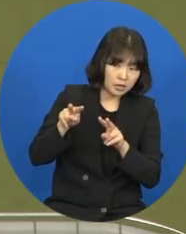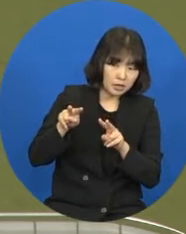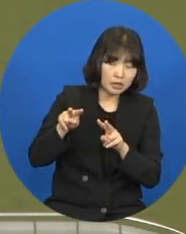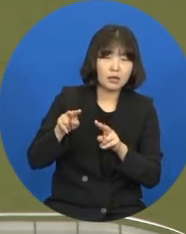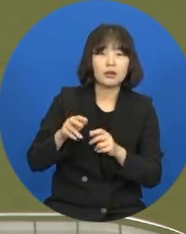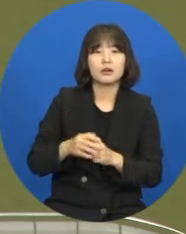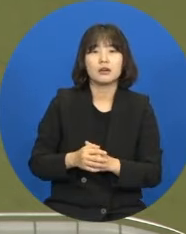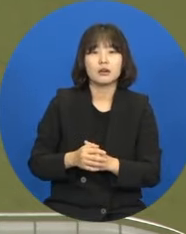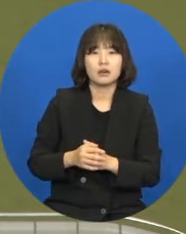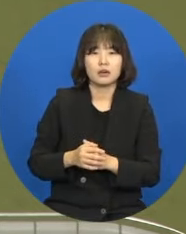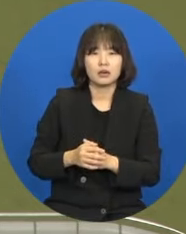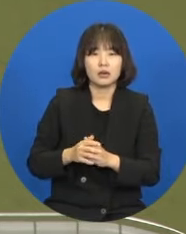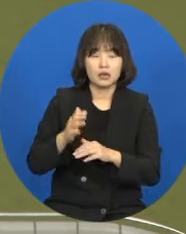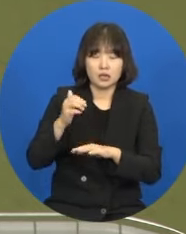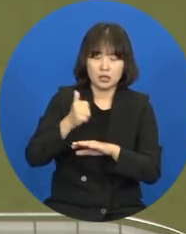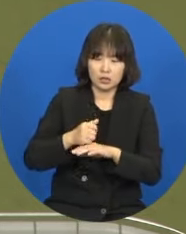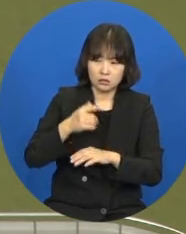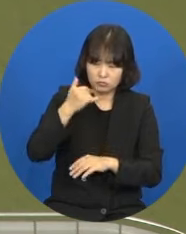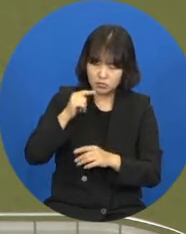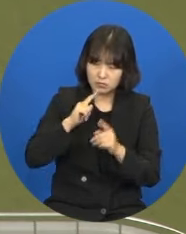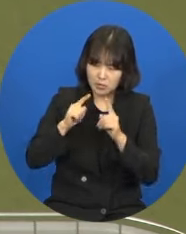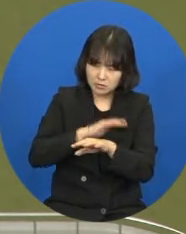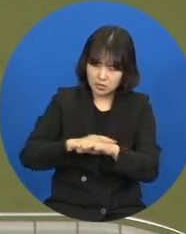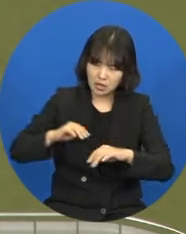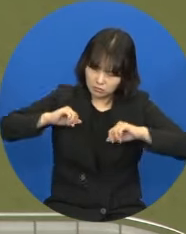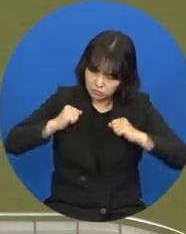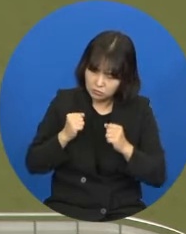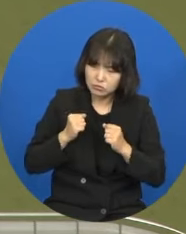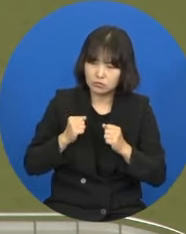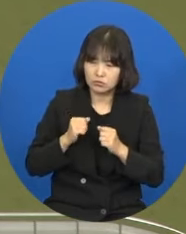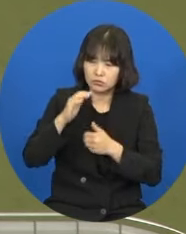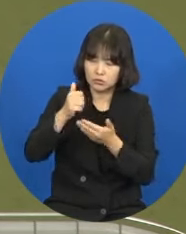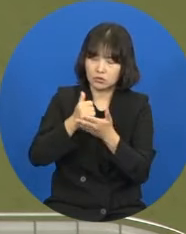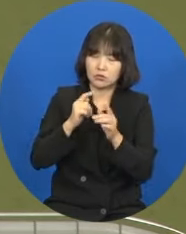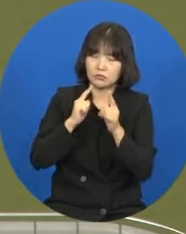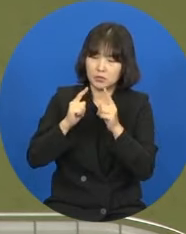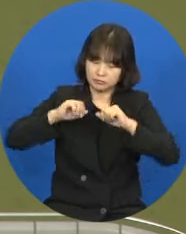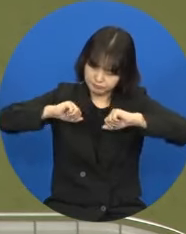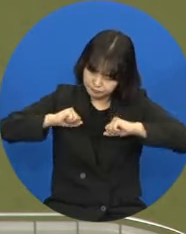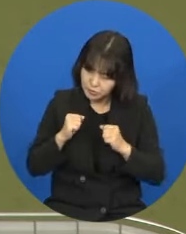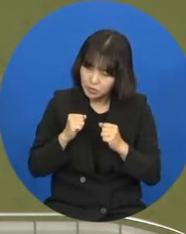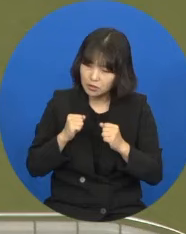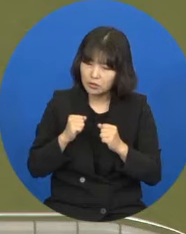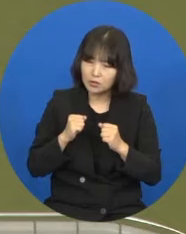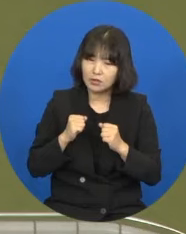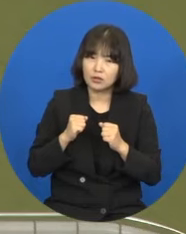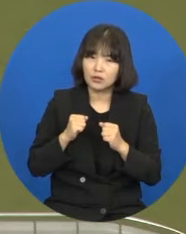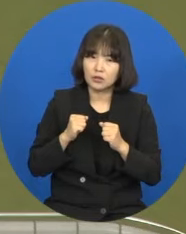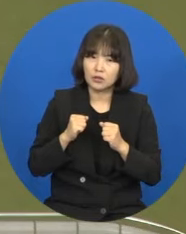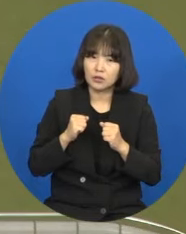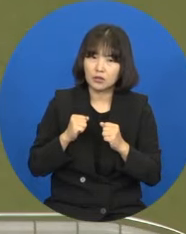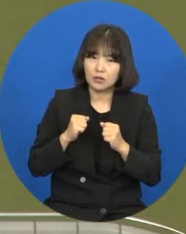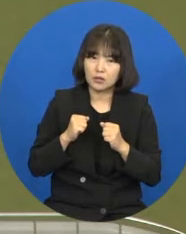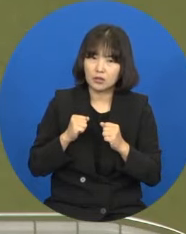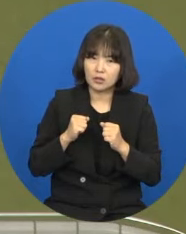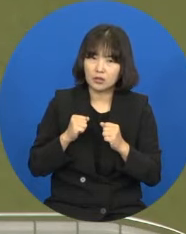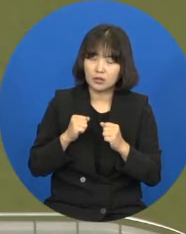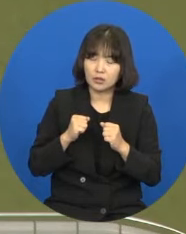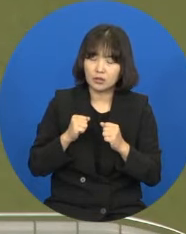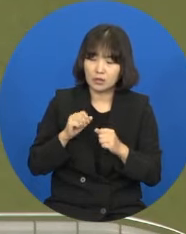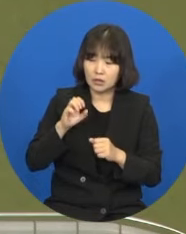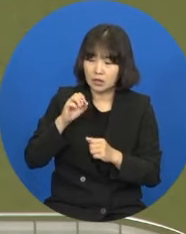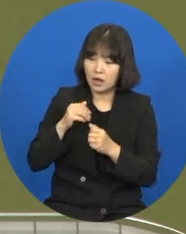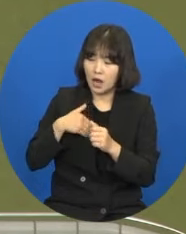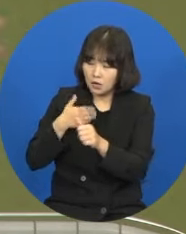나중에 야 너 부모님 말씀 들어야 돼 너 성경 말씀 들어야 돼 부모의 권위와 성경의 권가 무너진 상황에서 그들이 들을까요 여러분 듣지